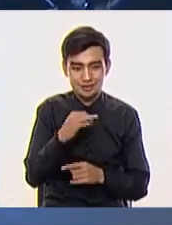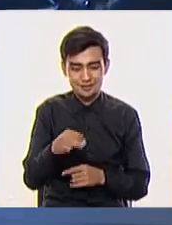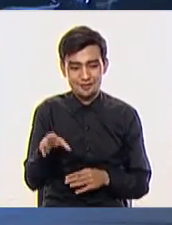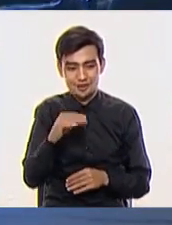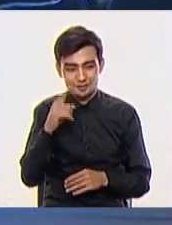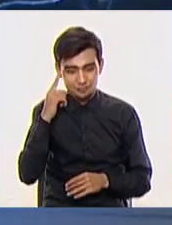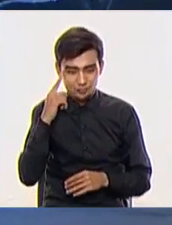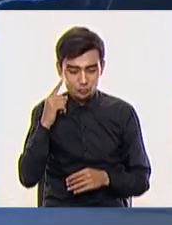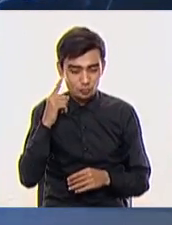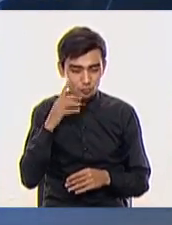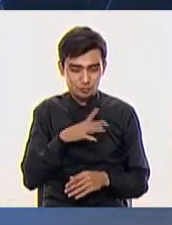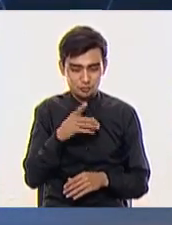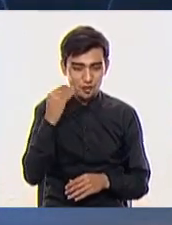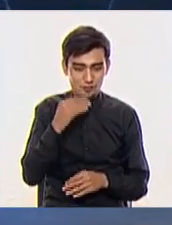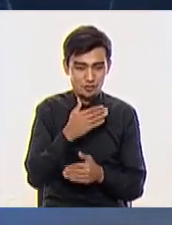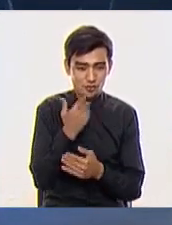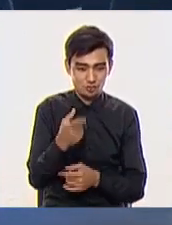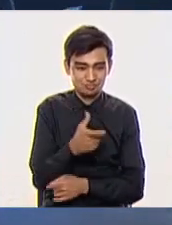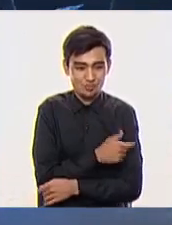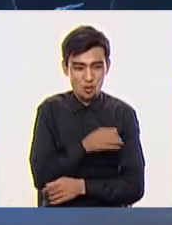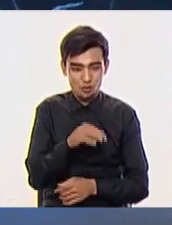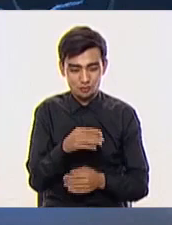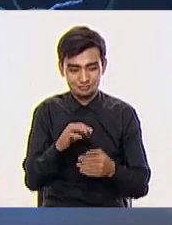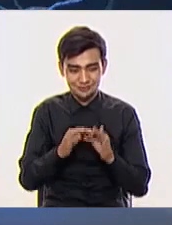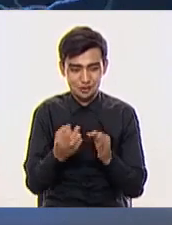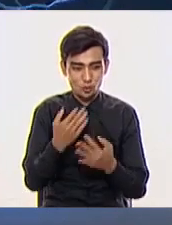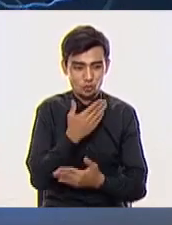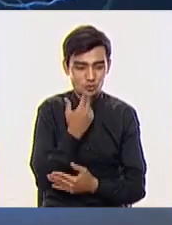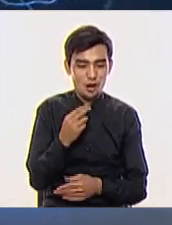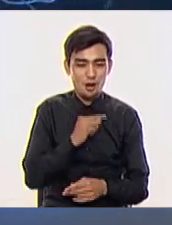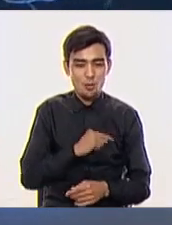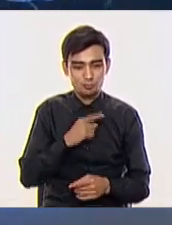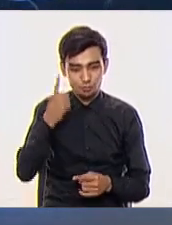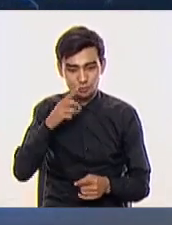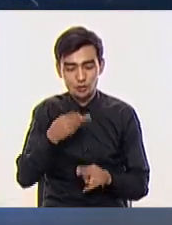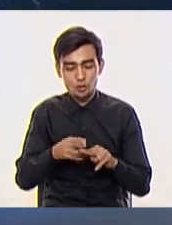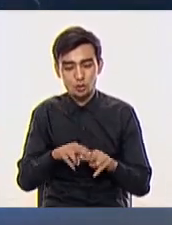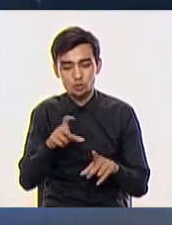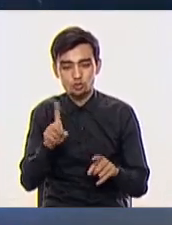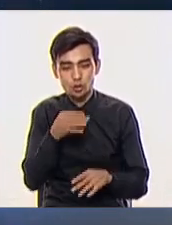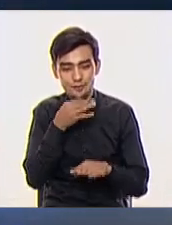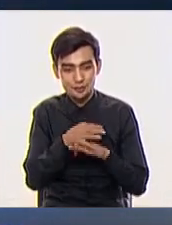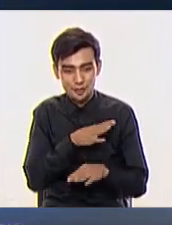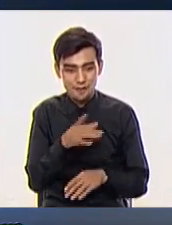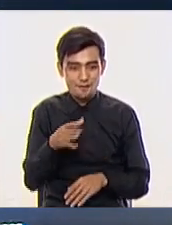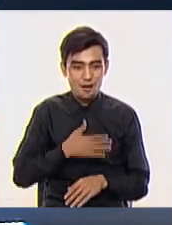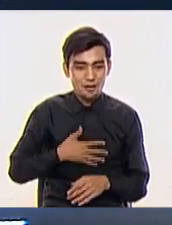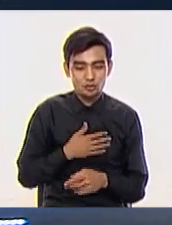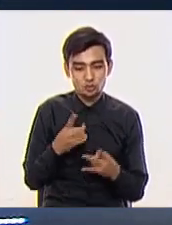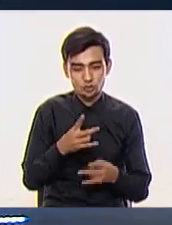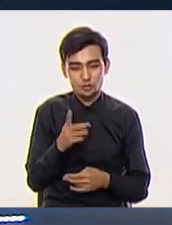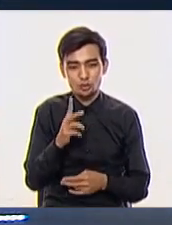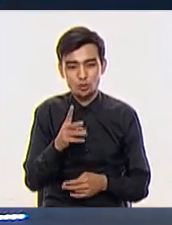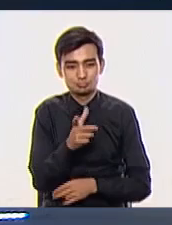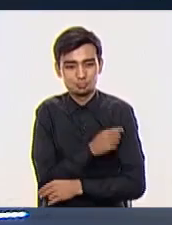считают, недоказанная эффективность препарата. Что на это ответили разработчики и стоит ли волноваться тем, кто уже поставил себе прививку